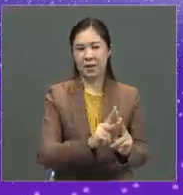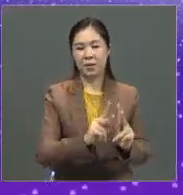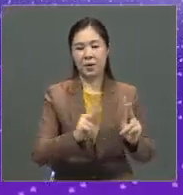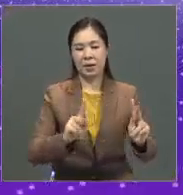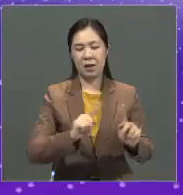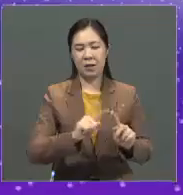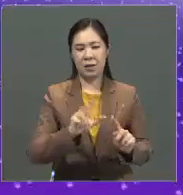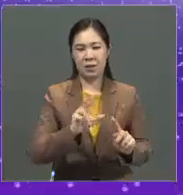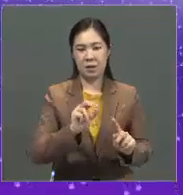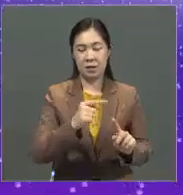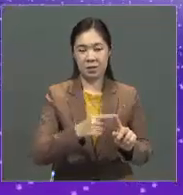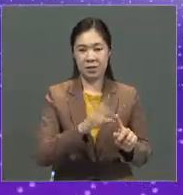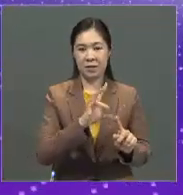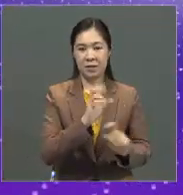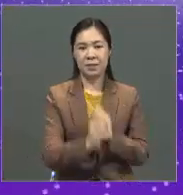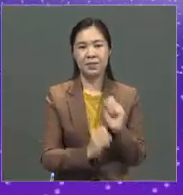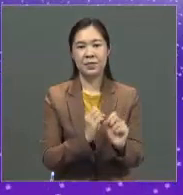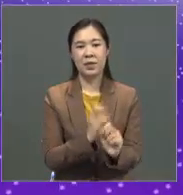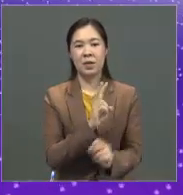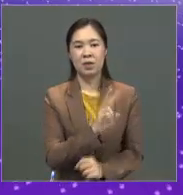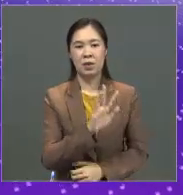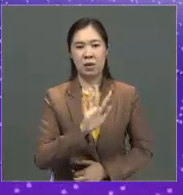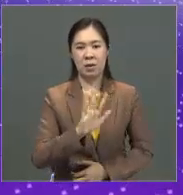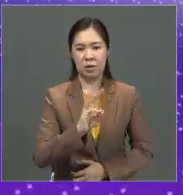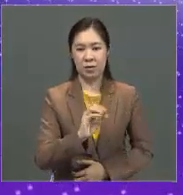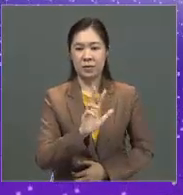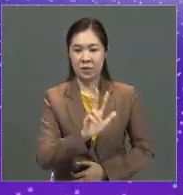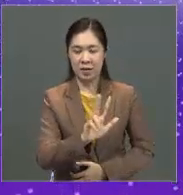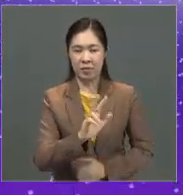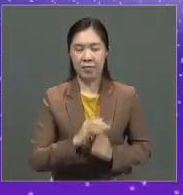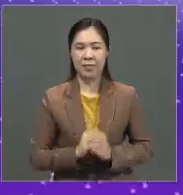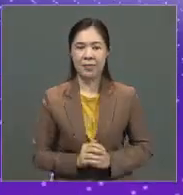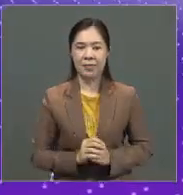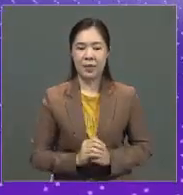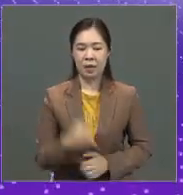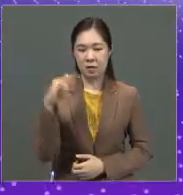ตุลาคมขณะที่วันนี้สายการบินนกแอร์ก็ยังคงให้บริการตามปกติค่ะพาไปดูเอกสารของนกแอร์กันก่อนนะคะที่เขาแจ้งกับตลาดหลักทรัพย์แห่งประเทศไทยถึงการยื่นคำร้องขอฟื้นฟูกิจการต่อศาลล้มละลายกลางหลังจากประชุมบอร์ดบริหารคลังพิเศษที่ประชุมคณะกรรมการในวันที่30กรกฎาคม 2560 3ซึ่งแนวทางของสายการบินที่แจ้งกับตลาดหลักทรัพย์แห่งประเทศไทยรายเดือนสำคัญก็จะประกอบไปด้วยการปรับโครงสร้าง